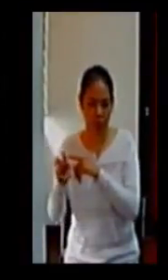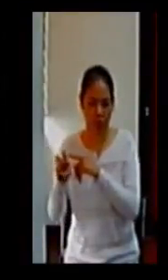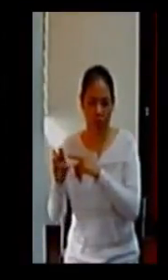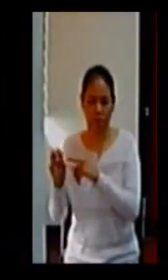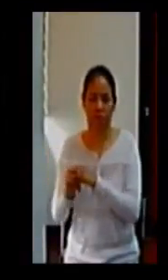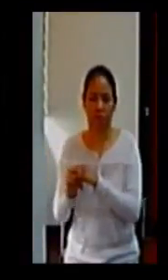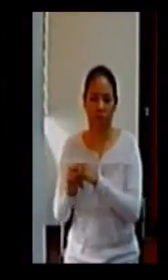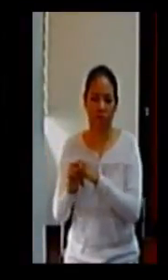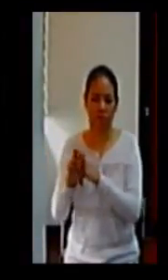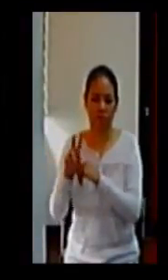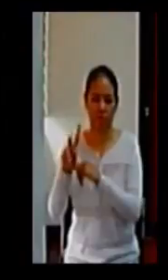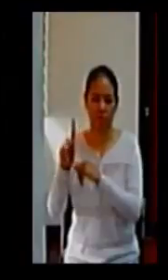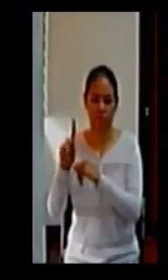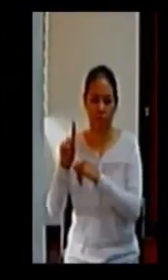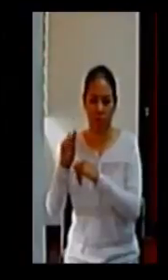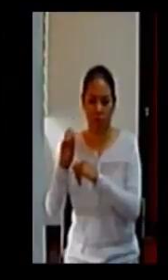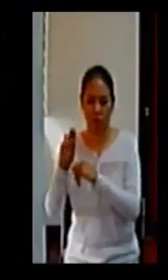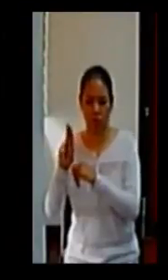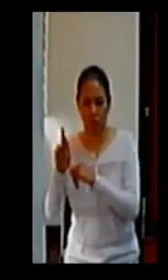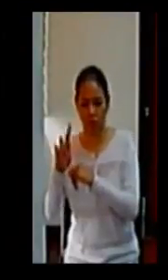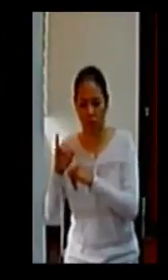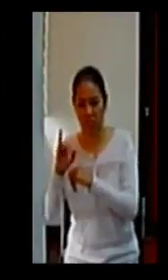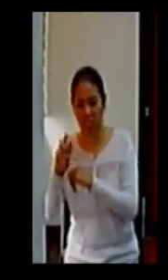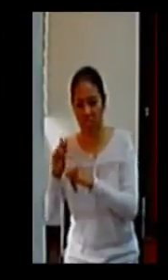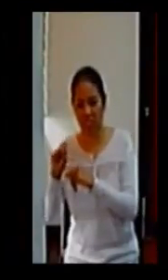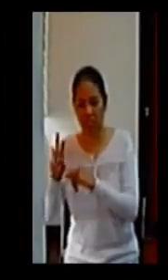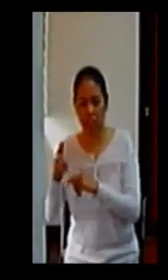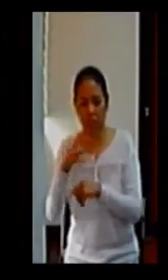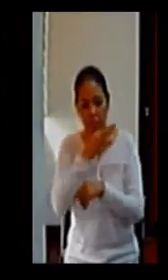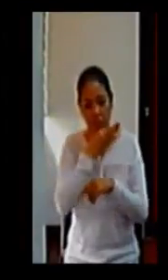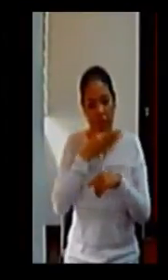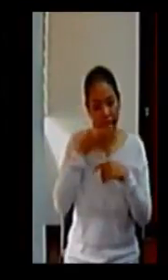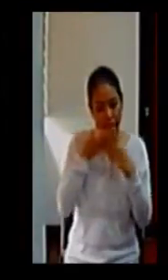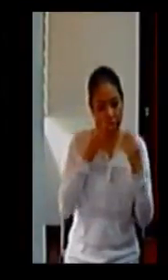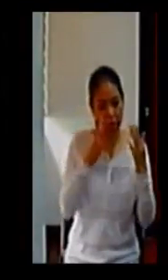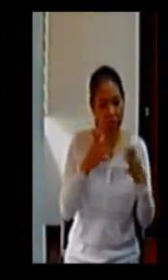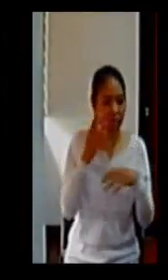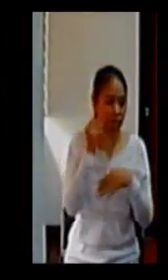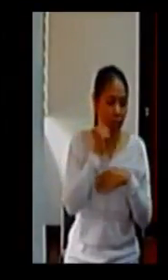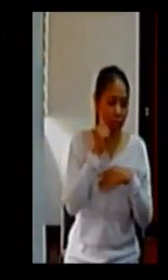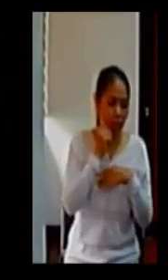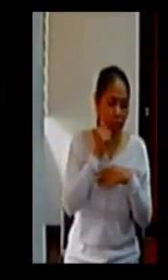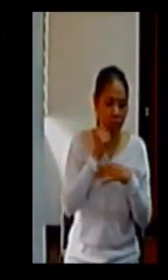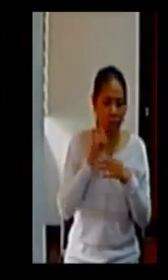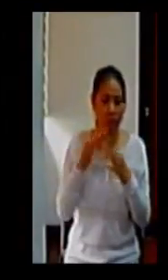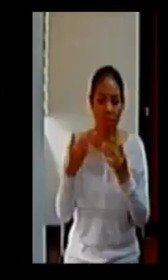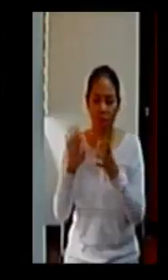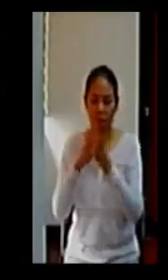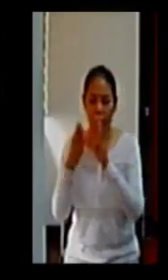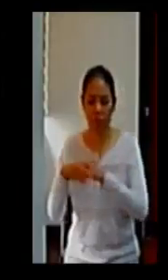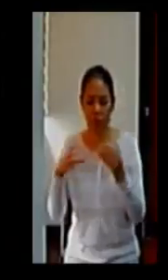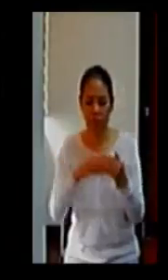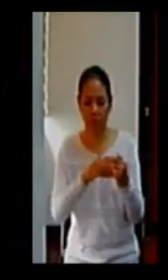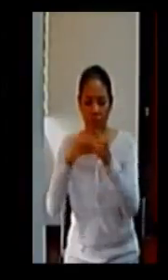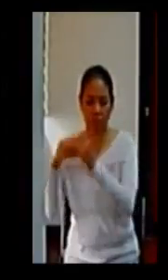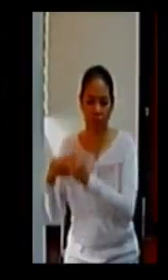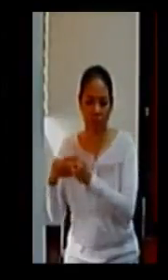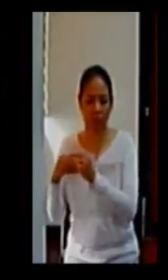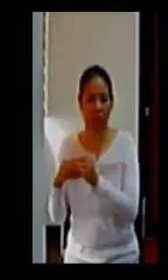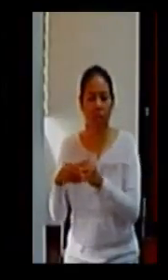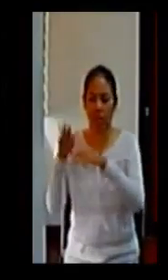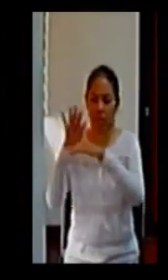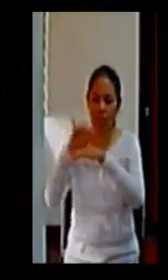Karamihan nga eh, mga babae na farmers guide na talaga ngayon. They would just prefer to be invited by DOT for a